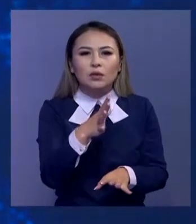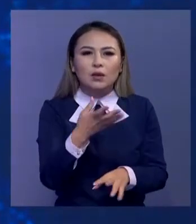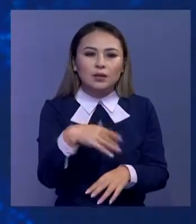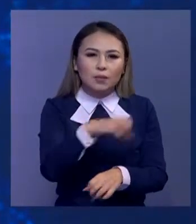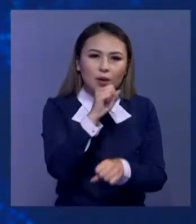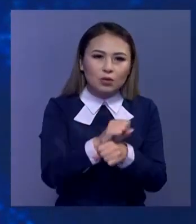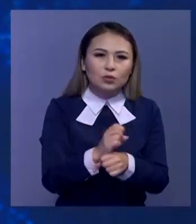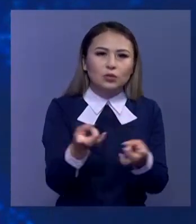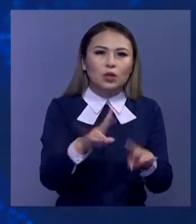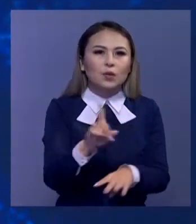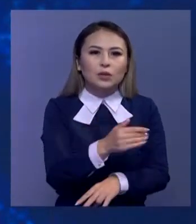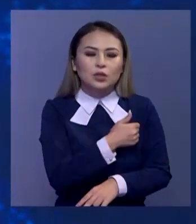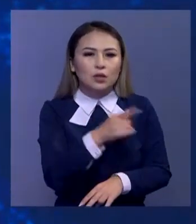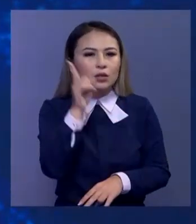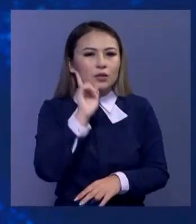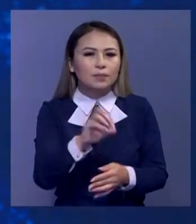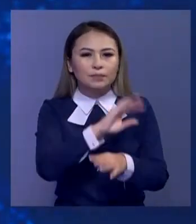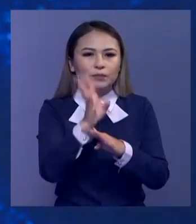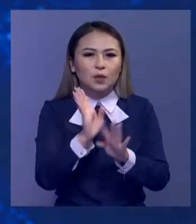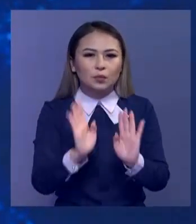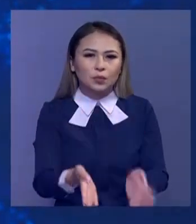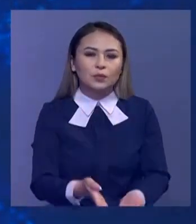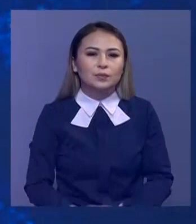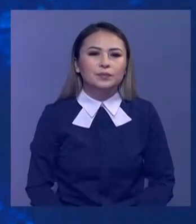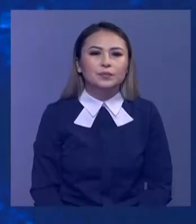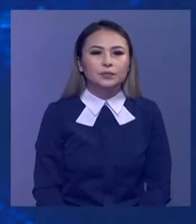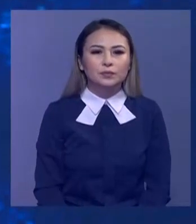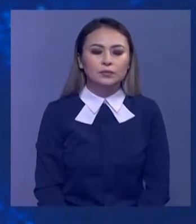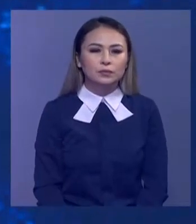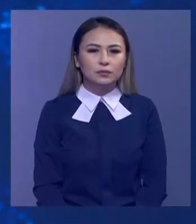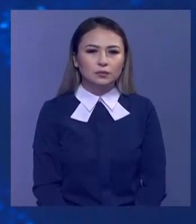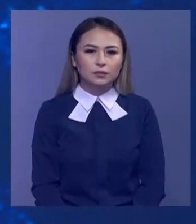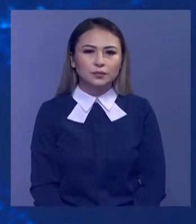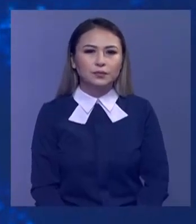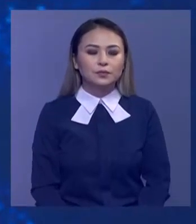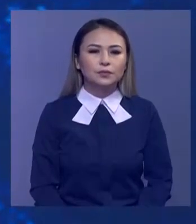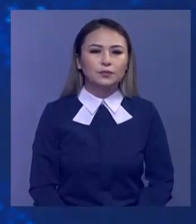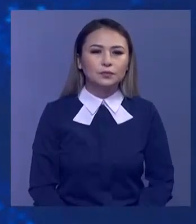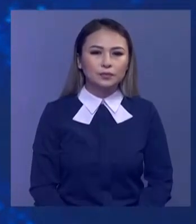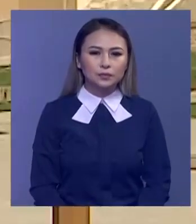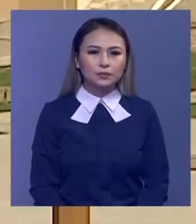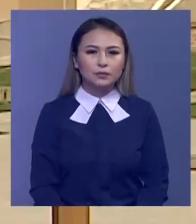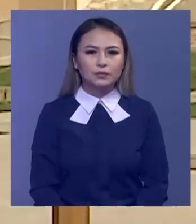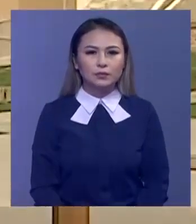уақыт аялдап қалу үшін қолайлы жағдай жасалады. Әріптесім Дархан Әбдуахит әңгімелейді.